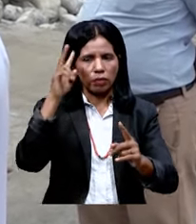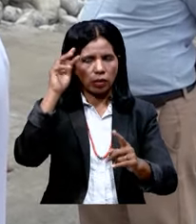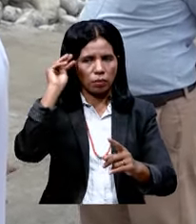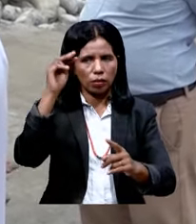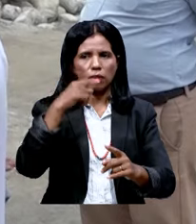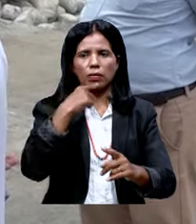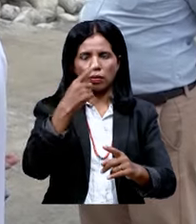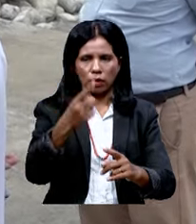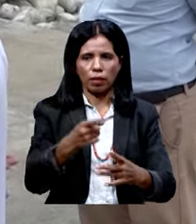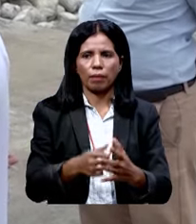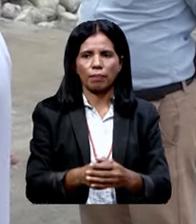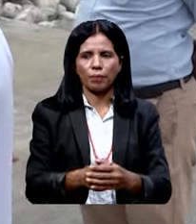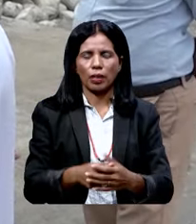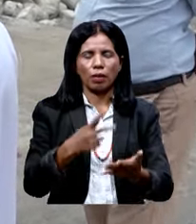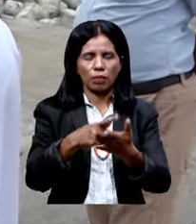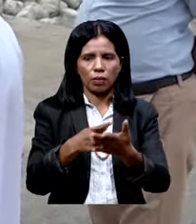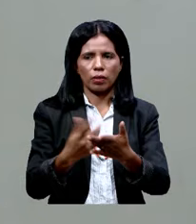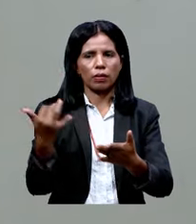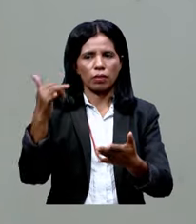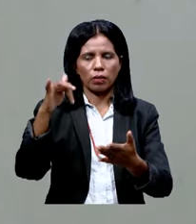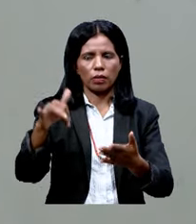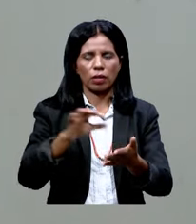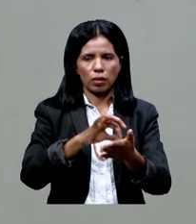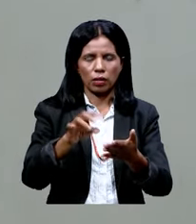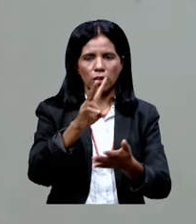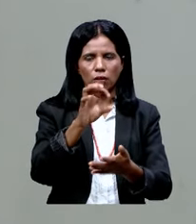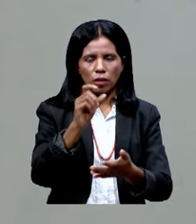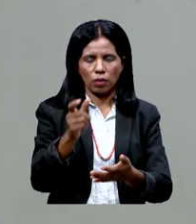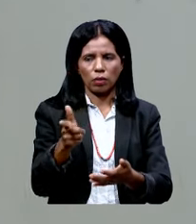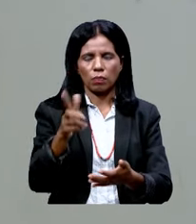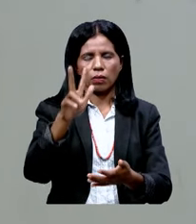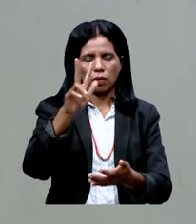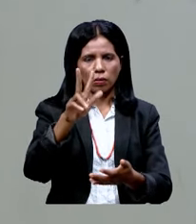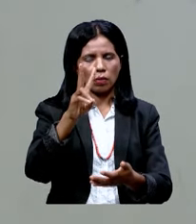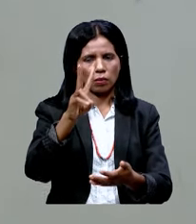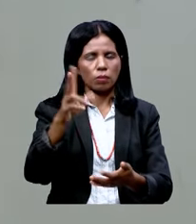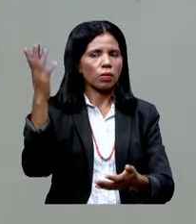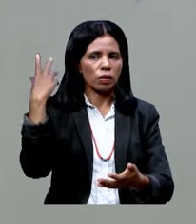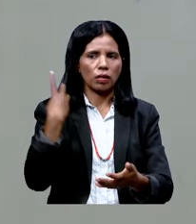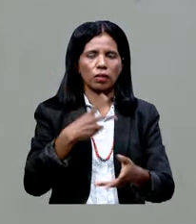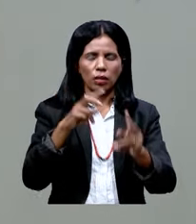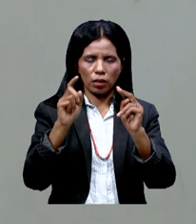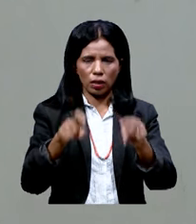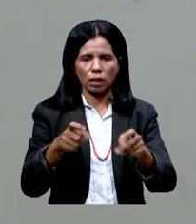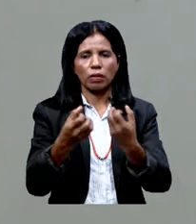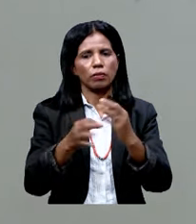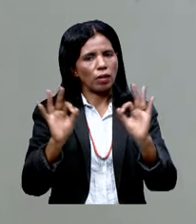atete katak ba projetu sene bema ka asine hi 2022 ba kotu kita tengki remata